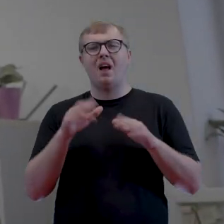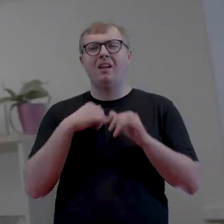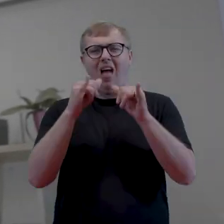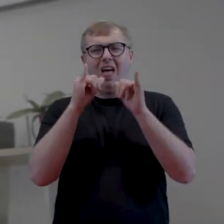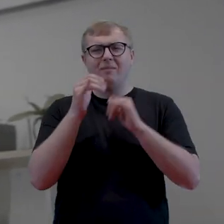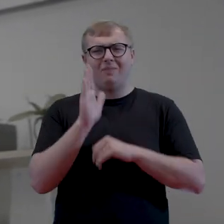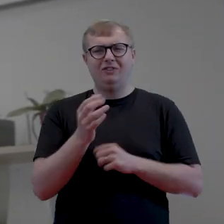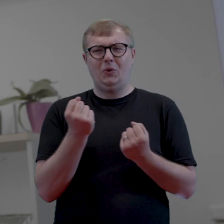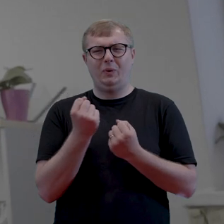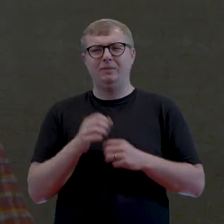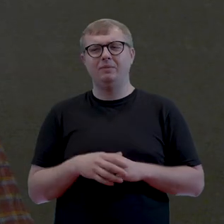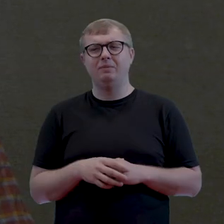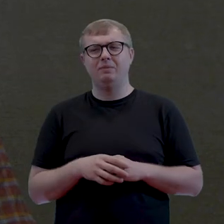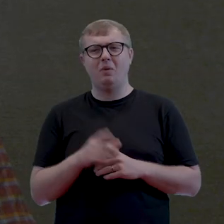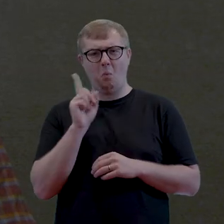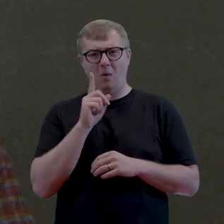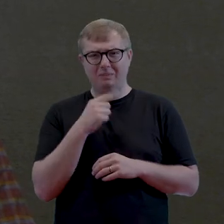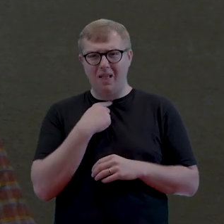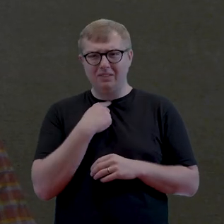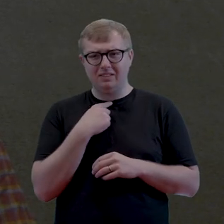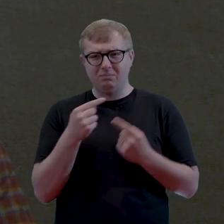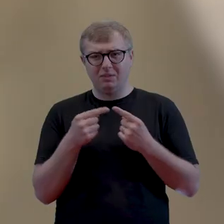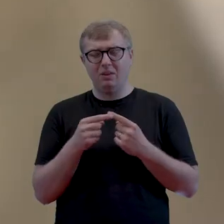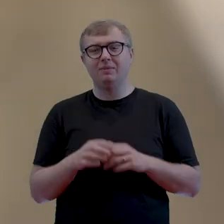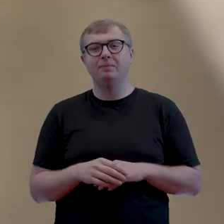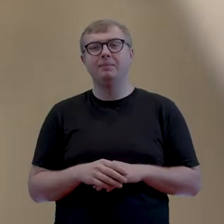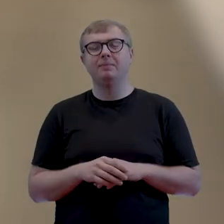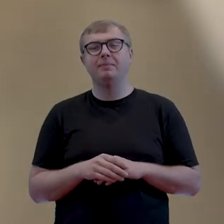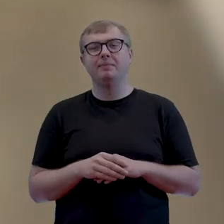A, bo ja za bardzo krzyczę. Czy męskim głosem?